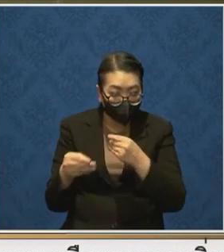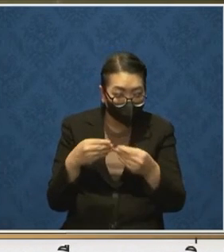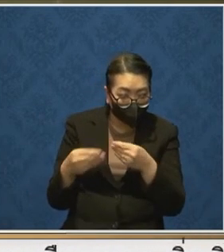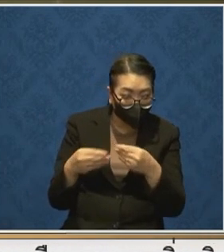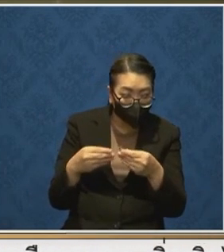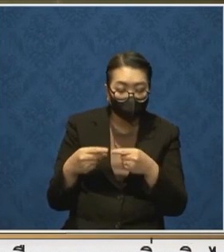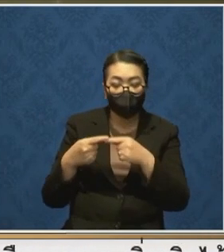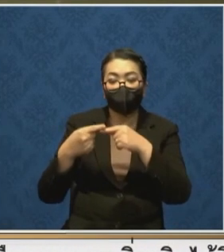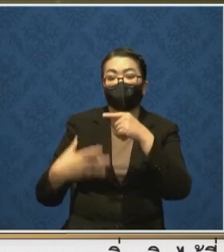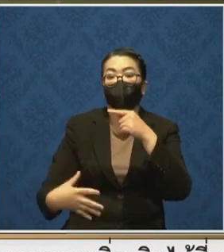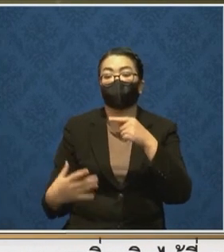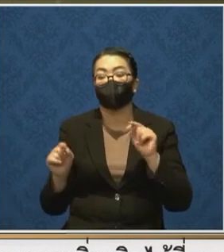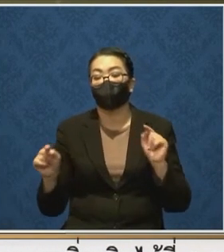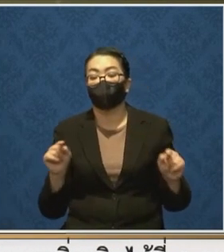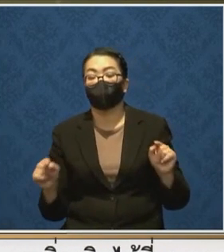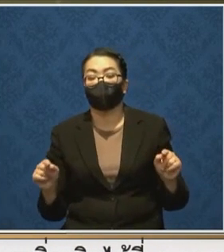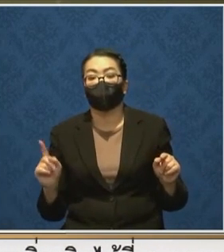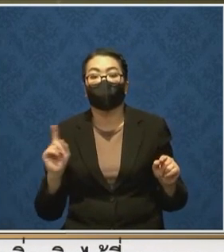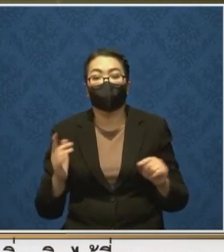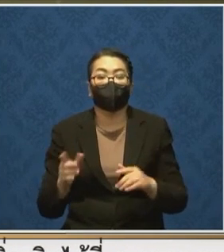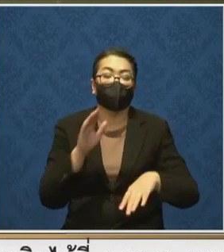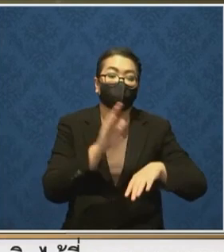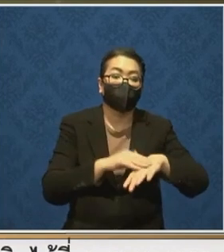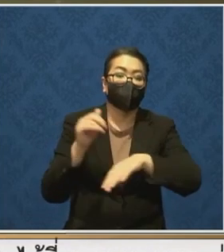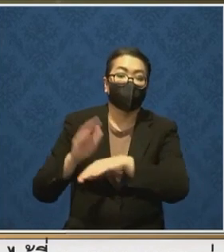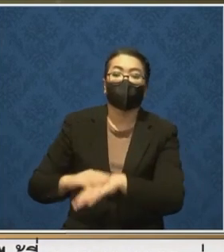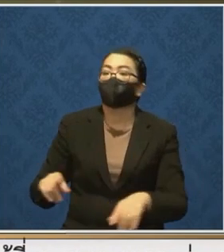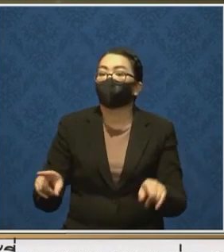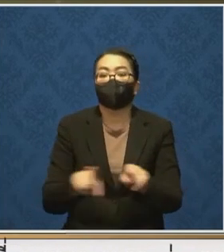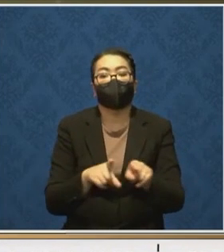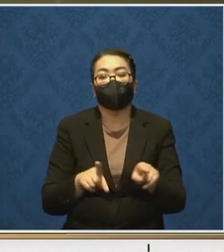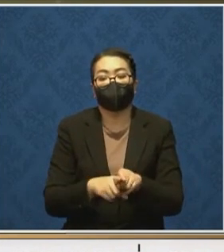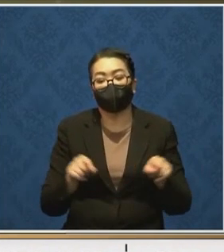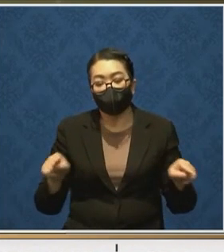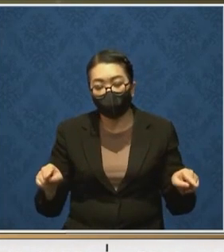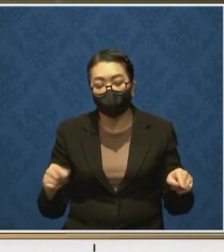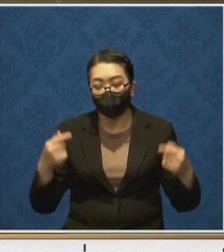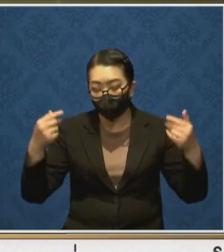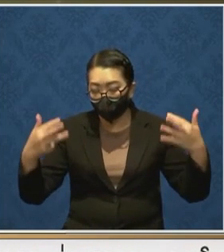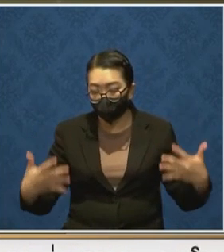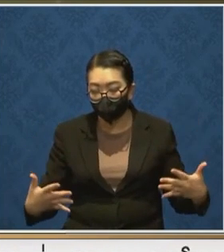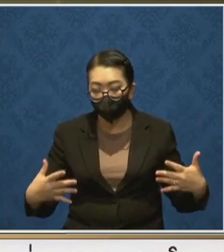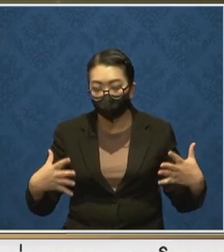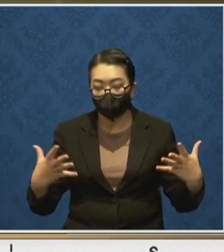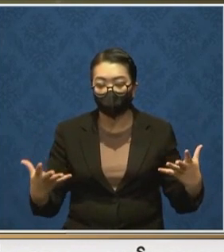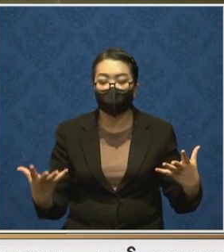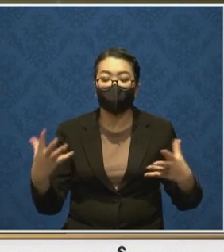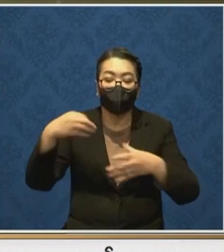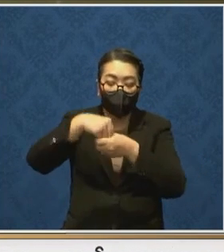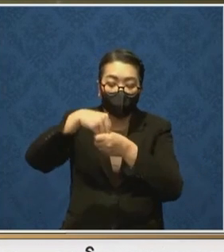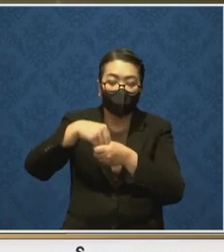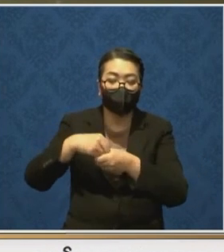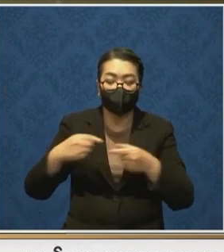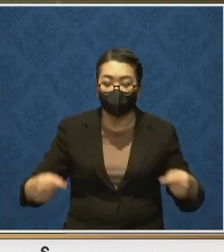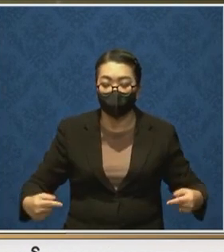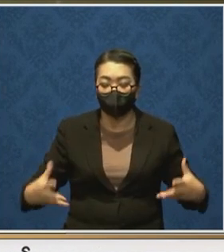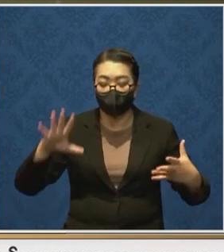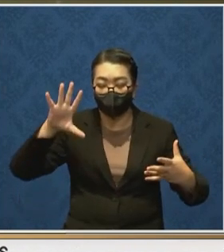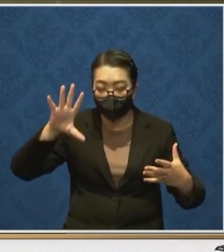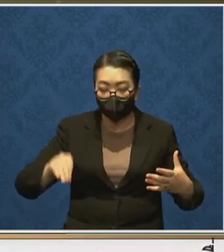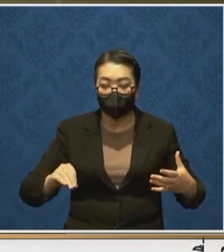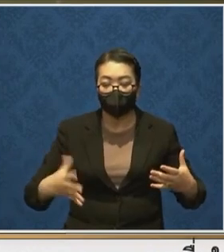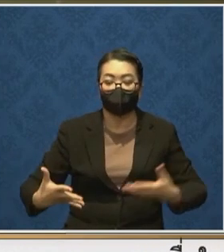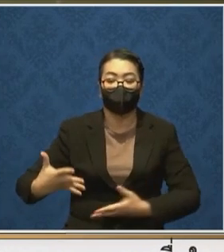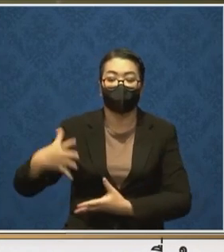นอมกันทั้ง 2 ชงเวลา เป็ข้อเรีรองทแทบจะเหมือนกันมีเพีงบังค่อที่ถูกยุปรวมลง ทําให้ข้อเรีกรในปี 2,64